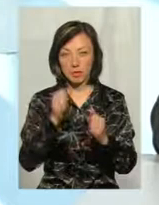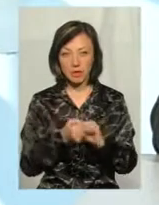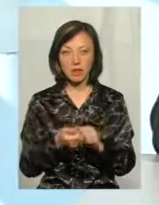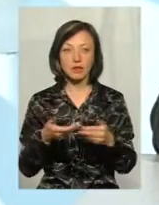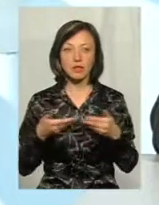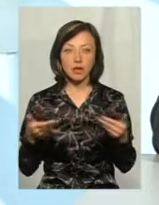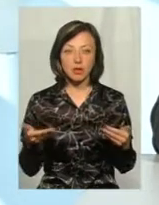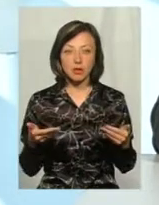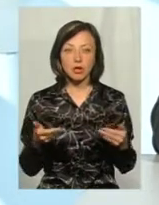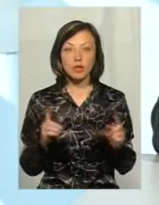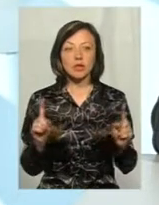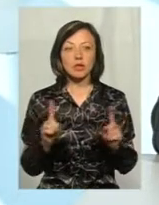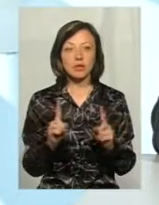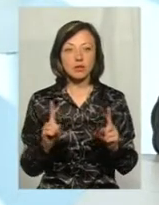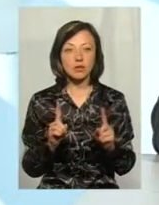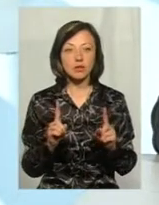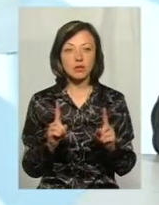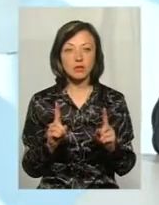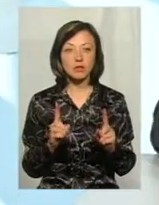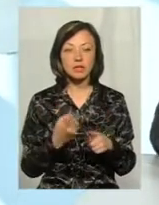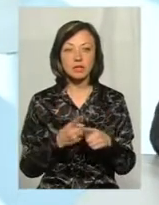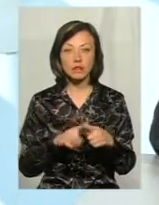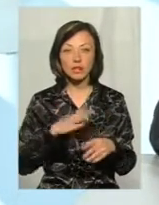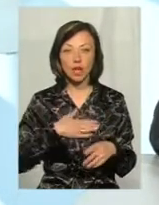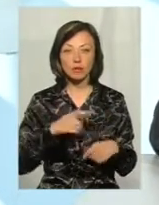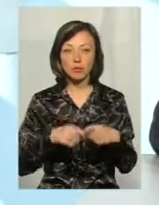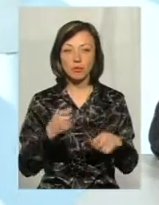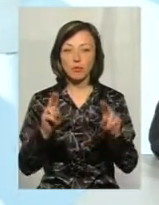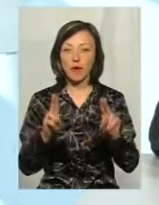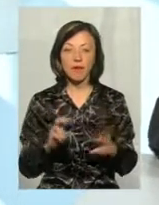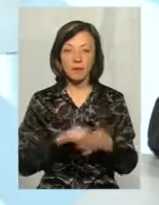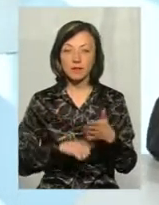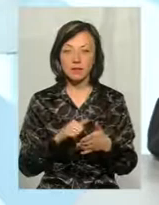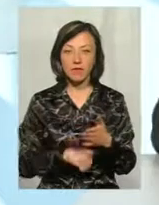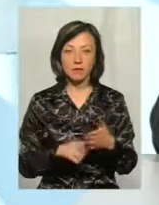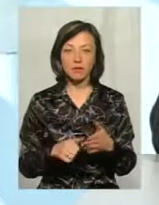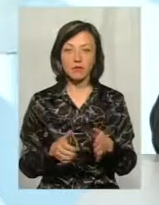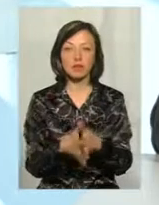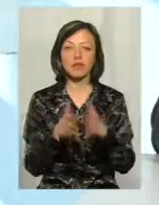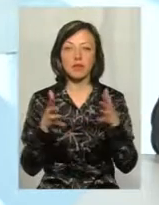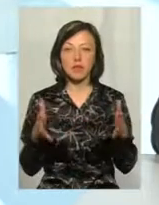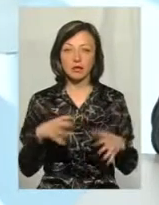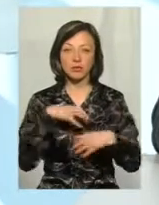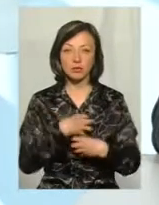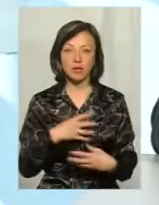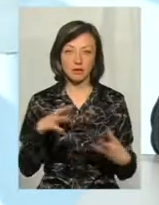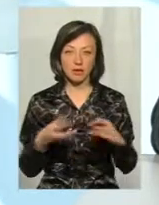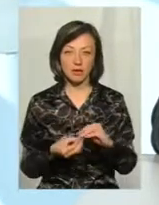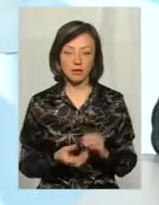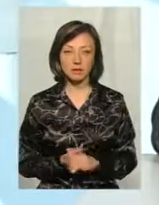нам, щоб оці наші порушення правил, щоб не призвели до більш таких сумних